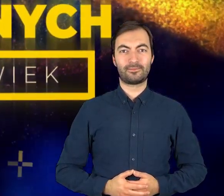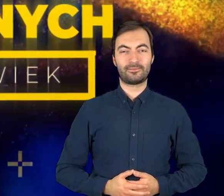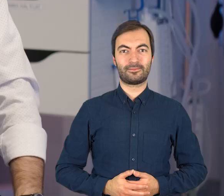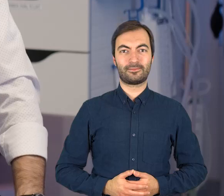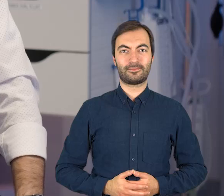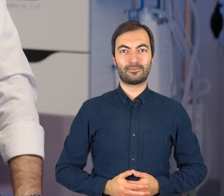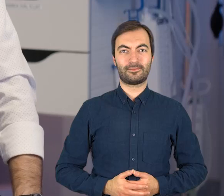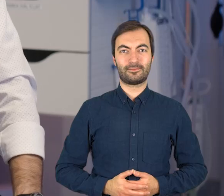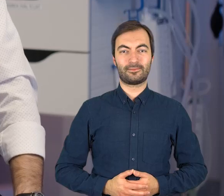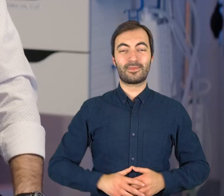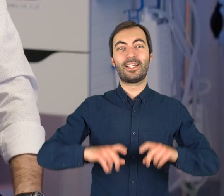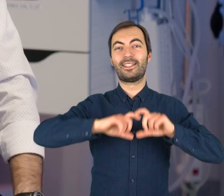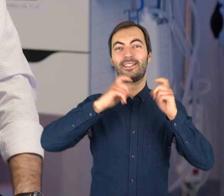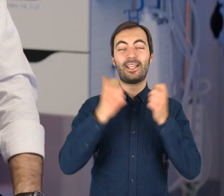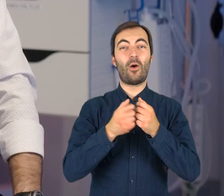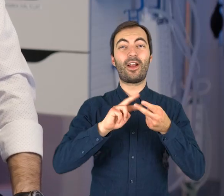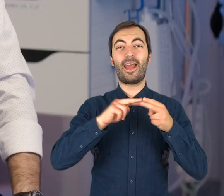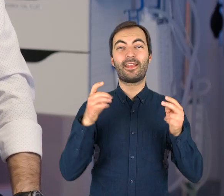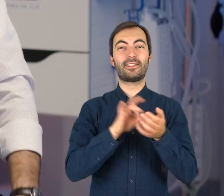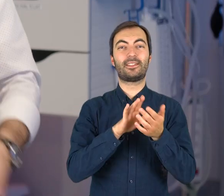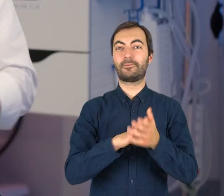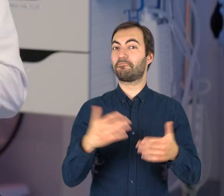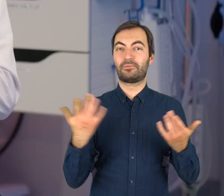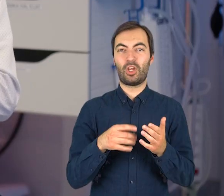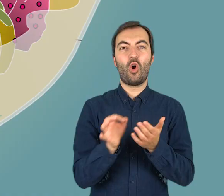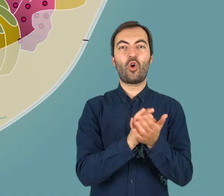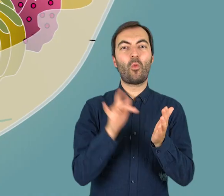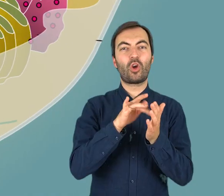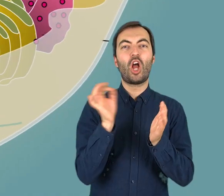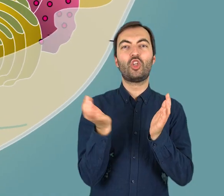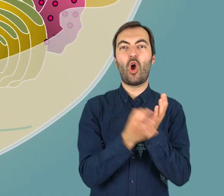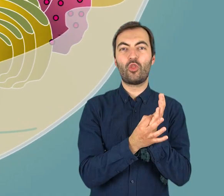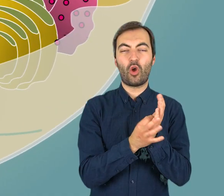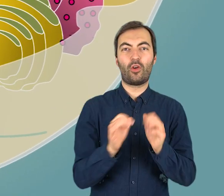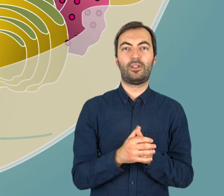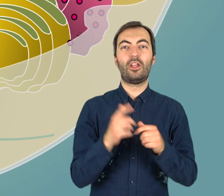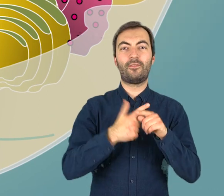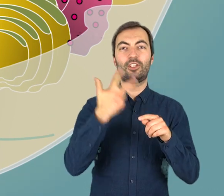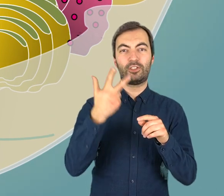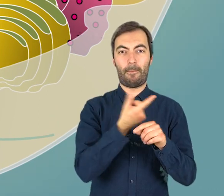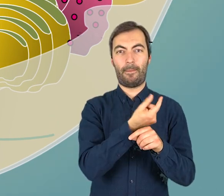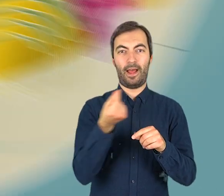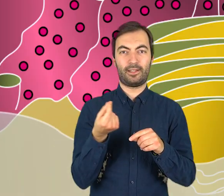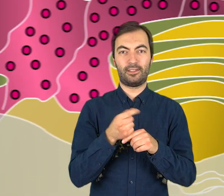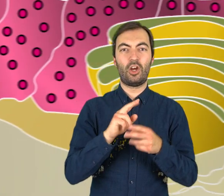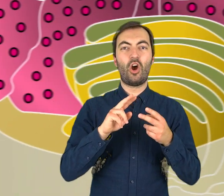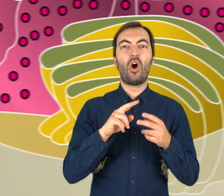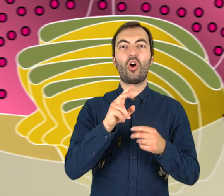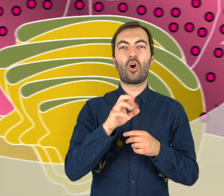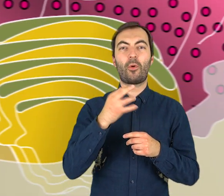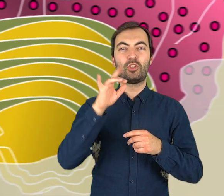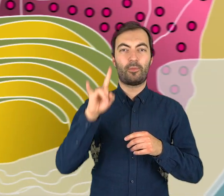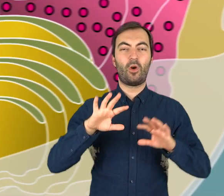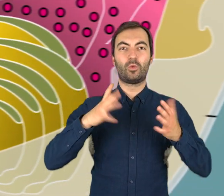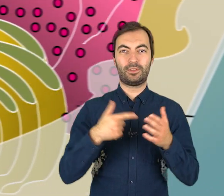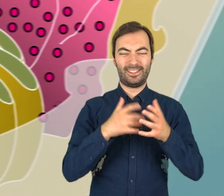Niemal cały zapis genetyczny znajduje się w jądrze komórkowym, a konkretnie w 23 parach chromosomów, czyli ściśle